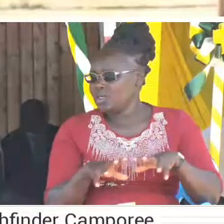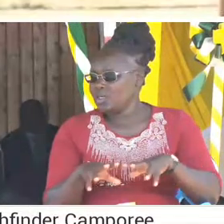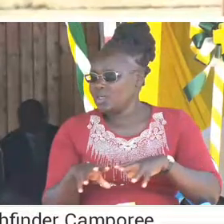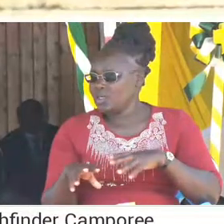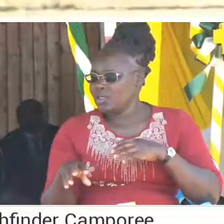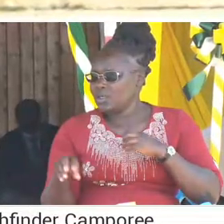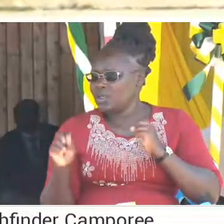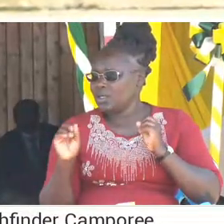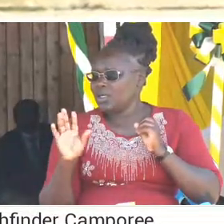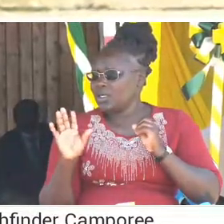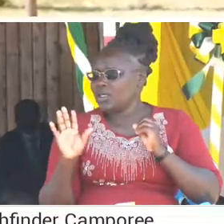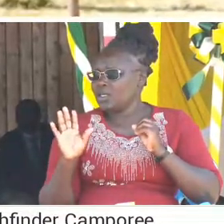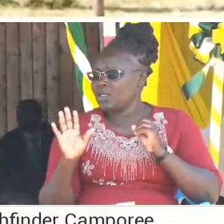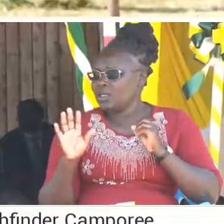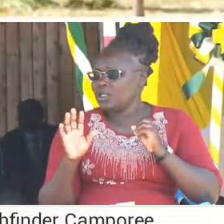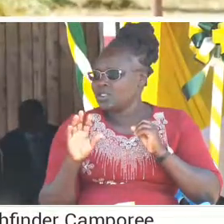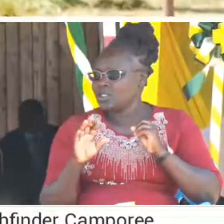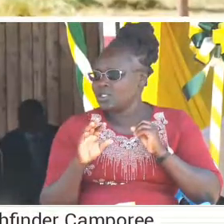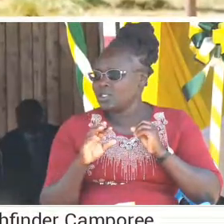kuondo